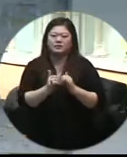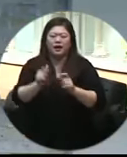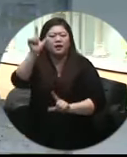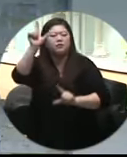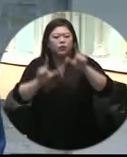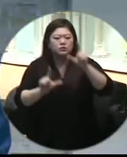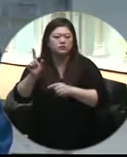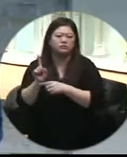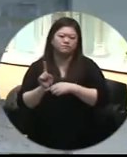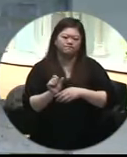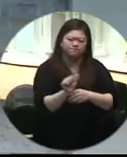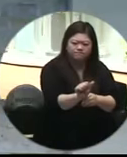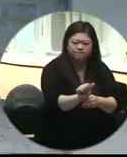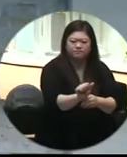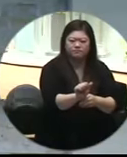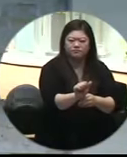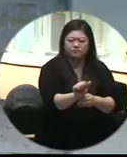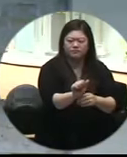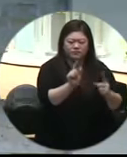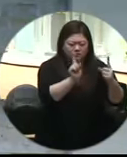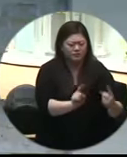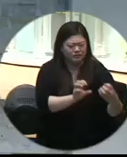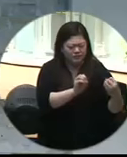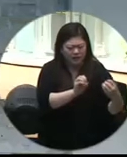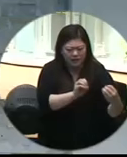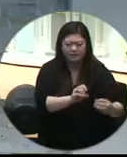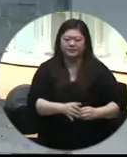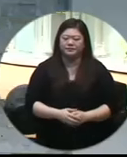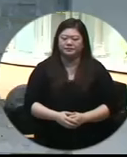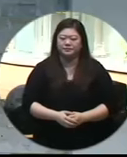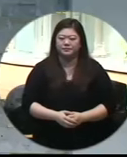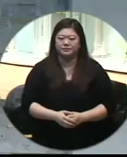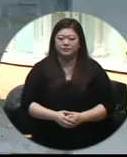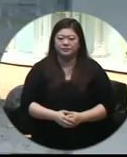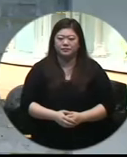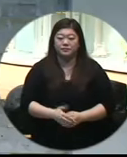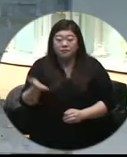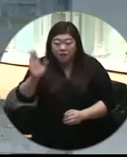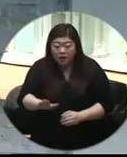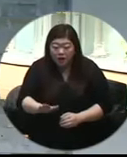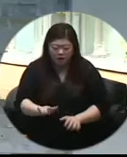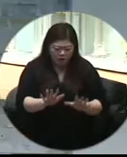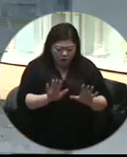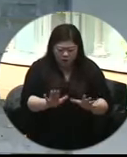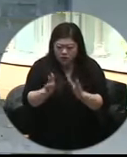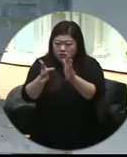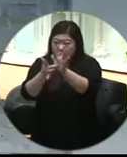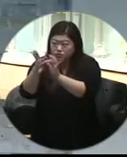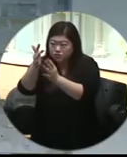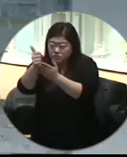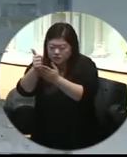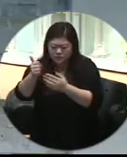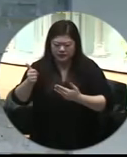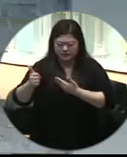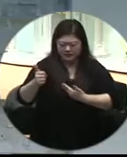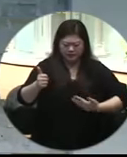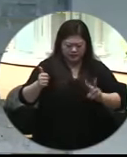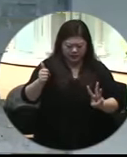때문에 본문에 기록된 변화된 모습은 예수님의 원래 모습이다.